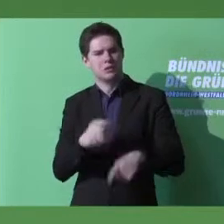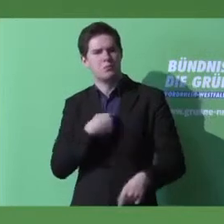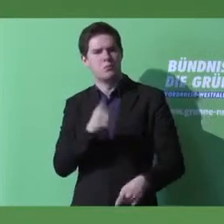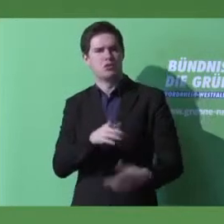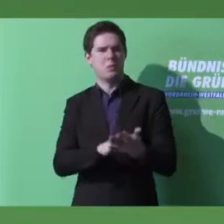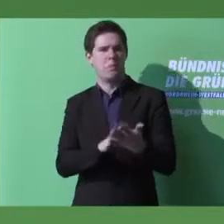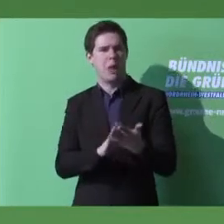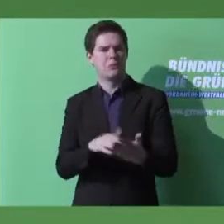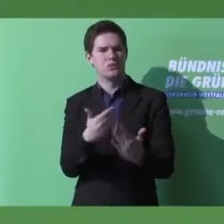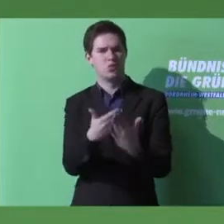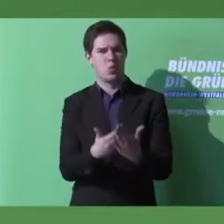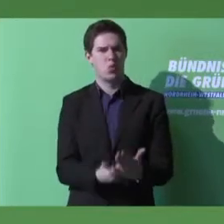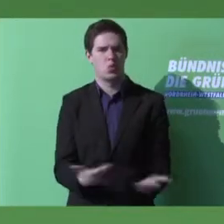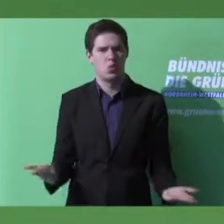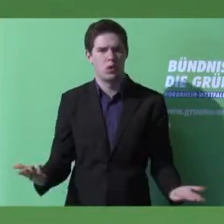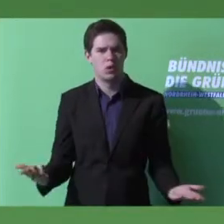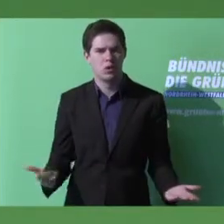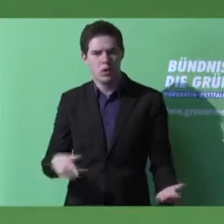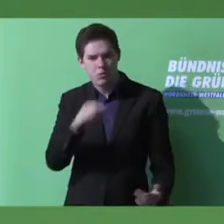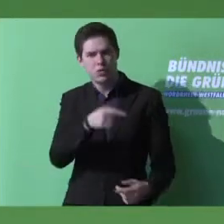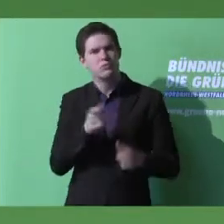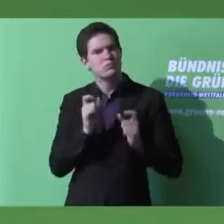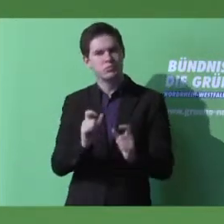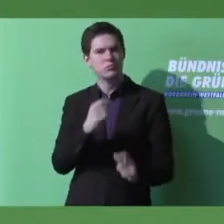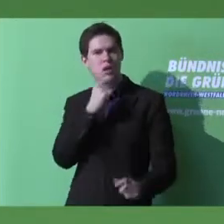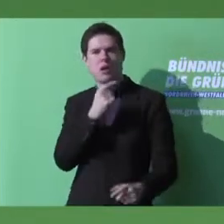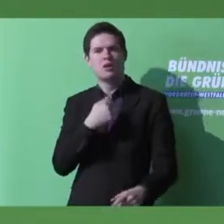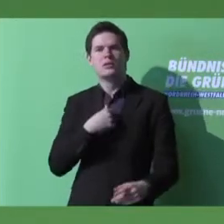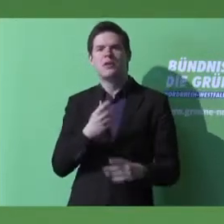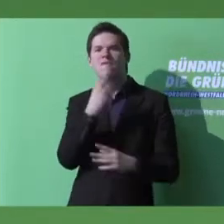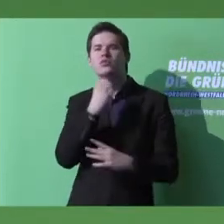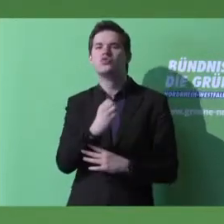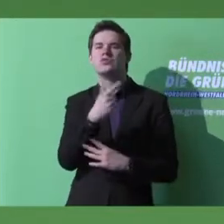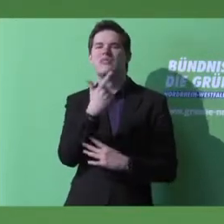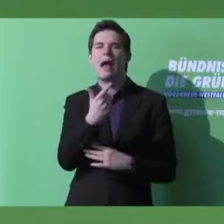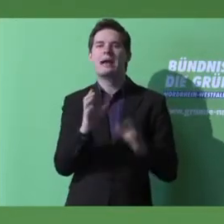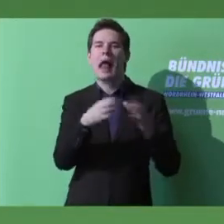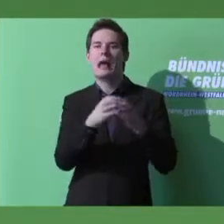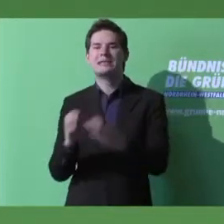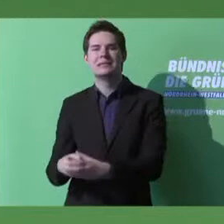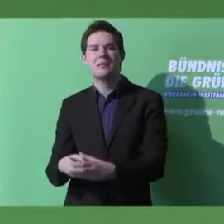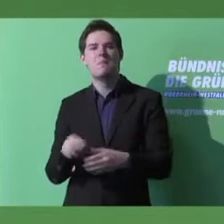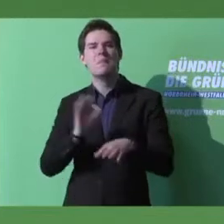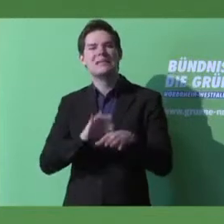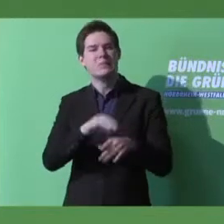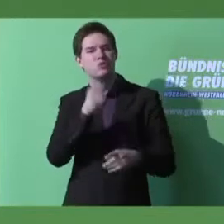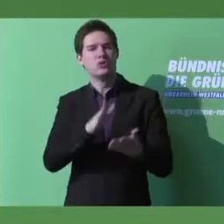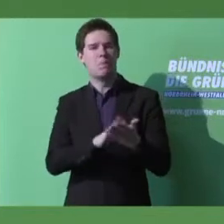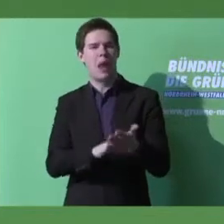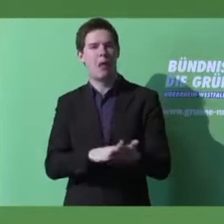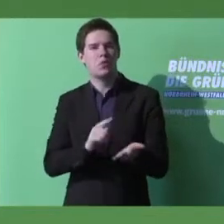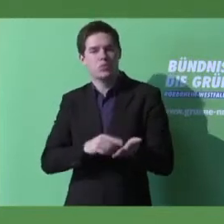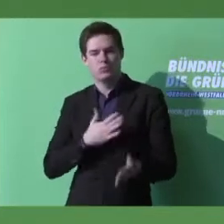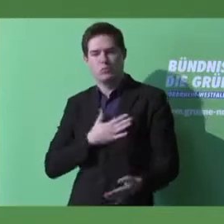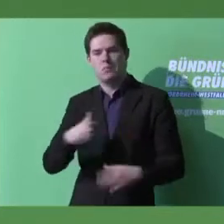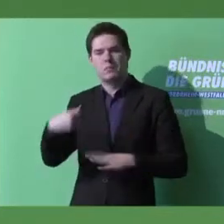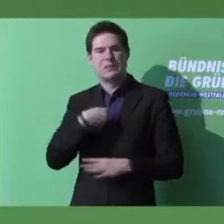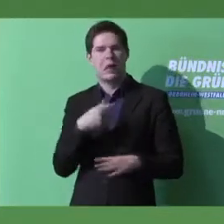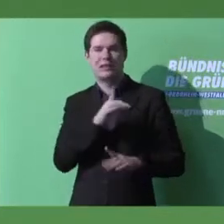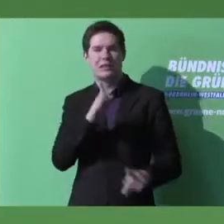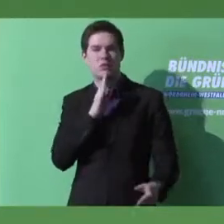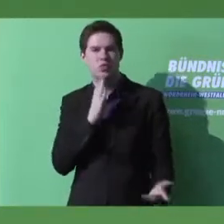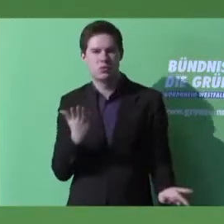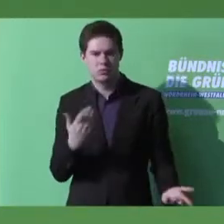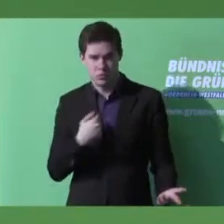verteidigen und den Grünen vorhalten, sie wollten eine Zweiklassenmedizin. Ich finde, lieber Herr Montgomery, Sie tun